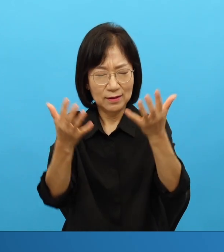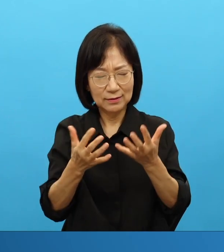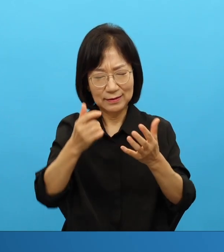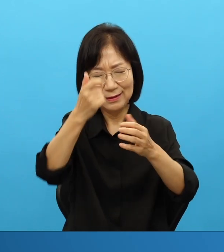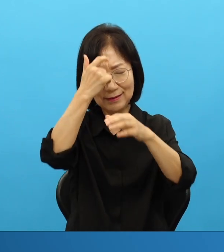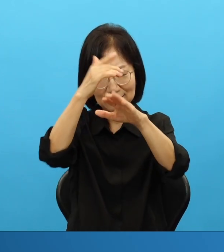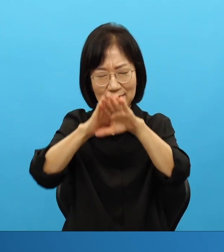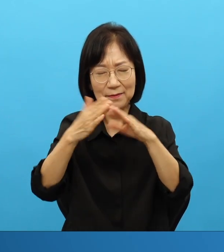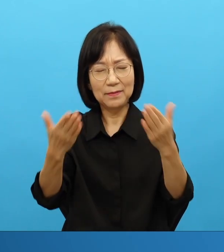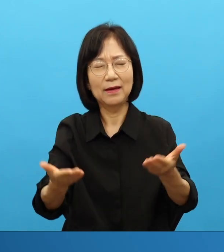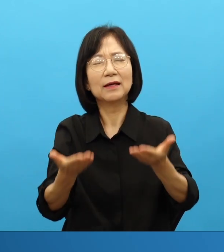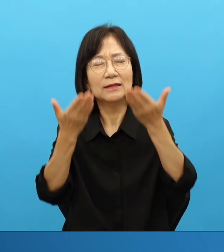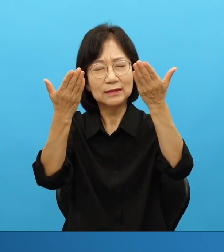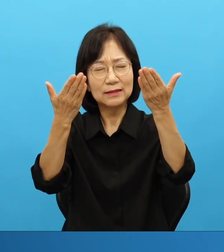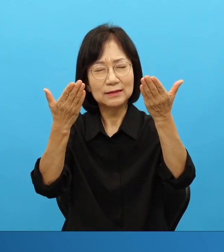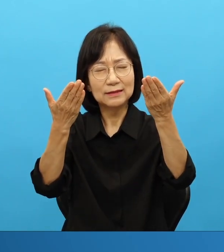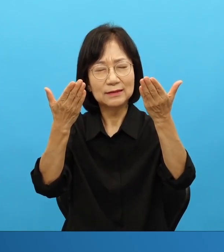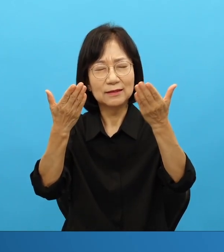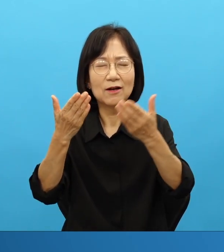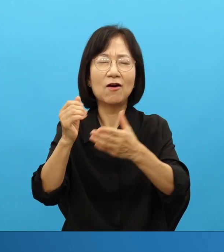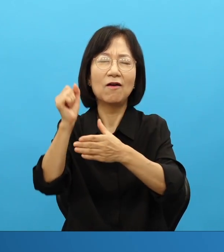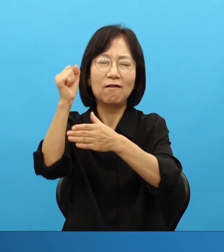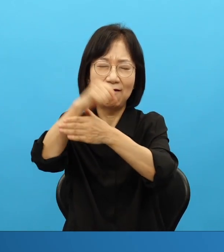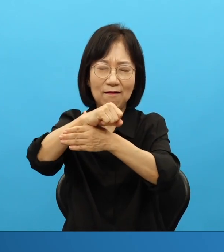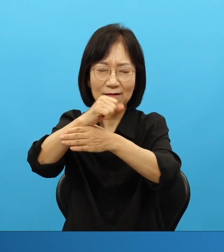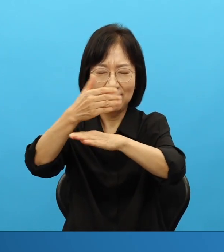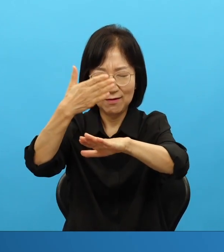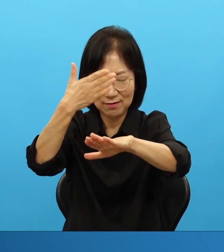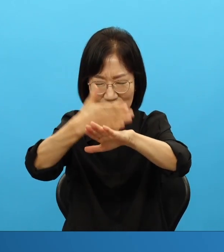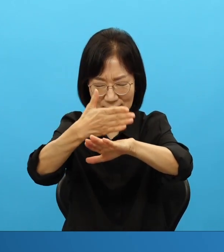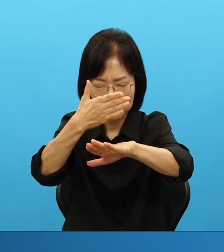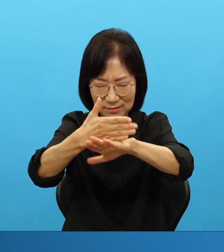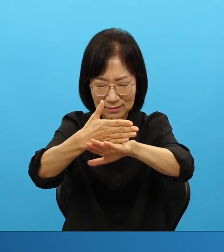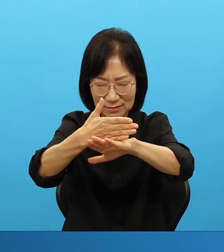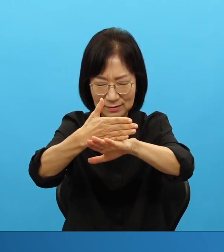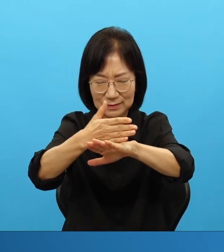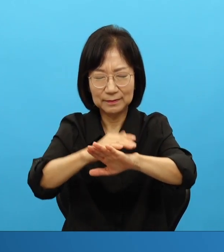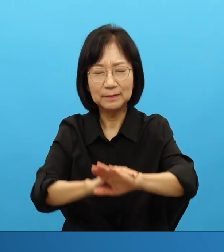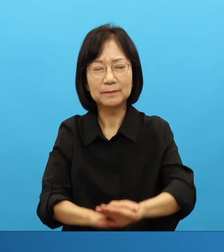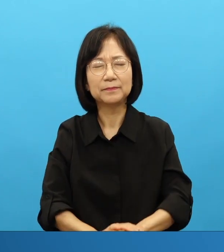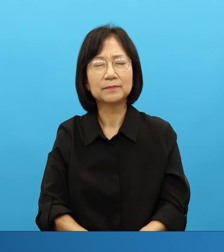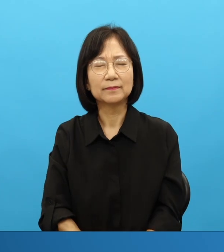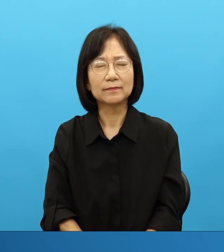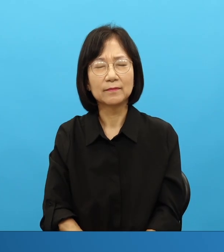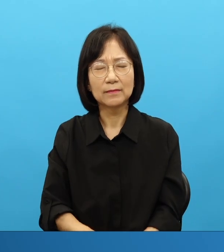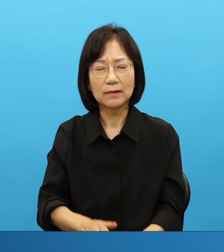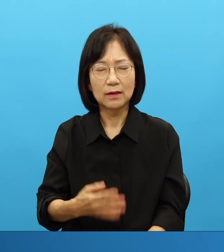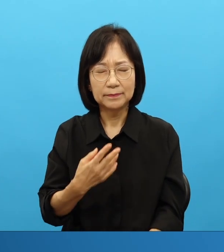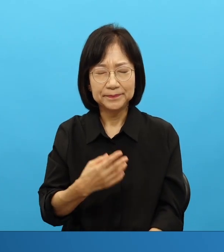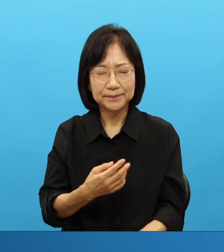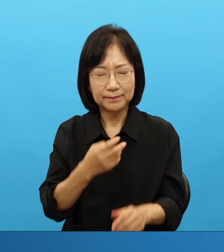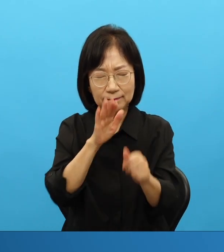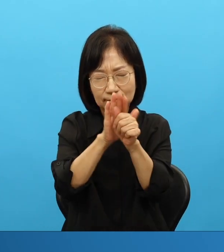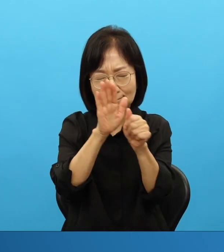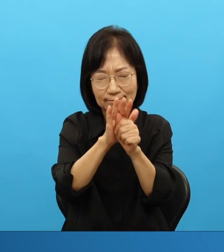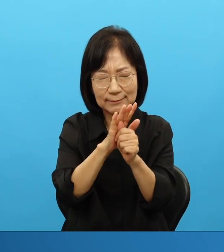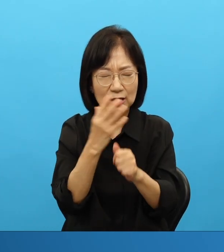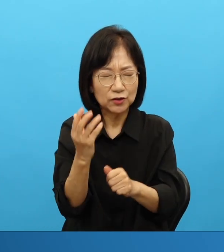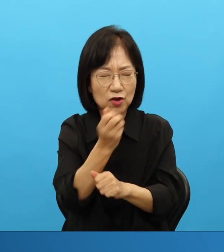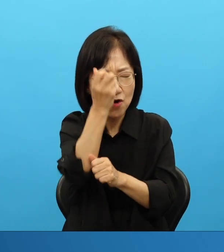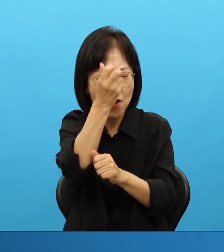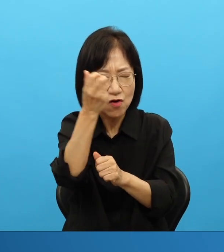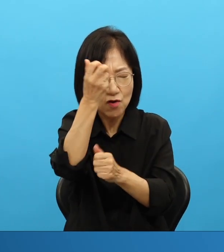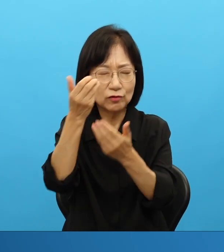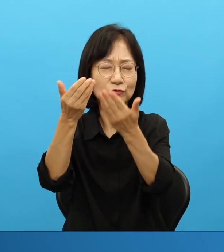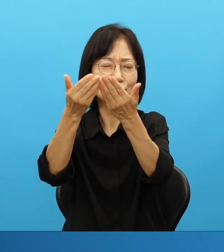감사드립니다. Dear God, thank you for leading your children to worship before you at this church. 보혜사 성령을 보증으로 주셔서